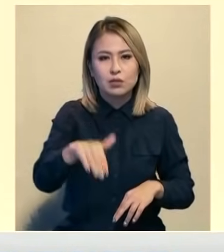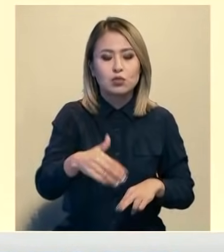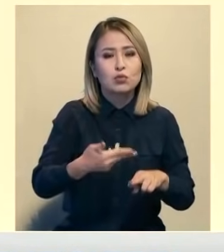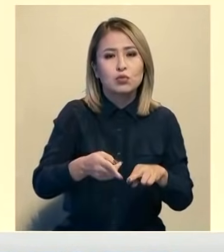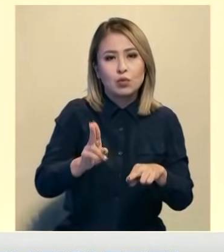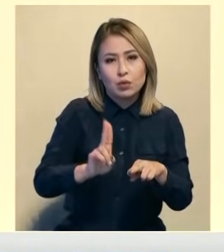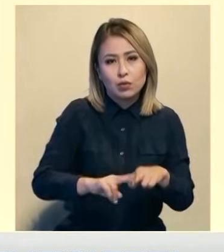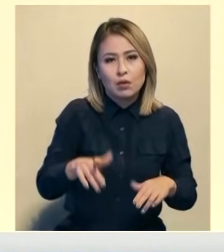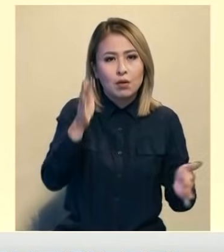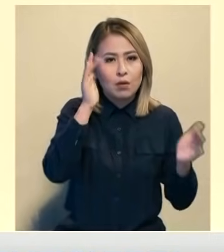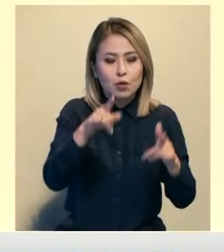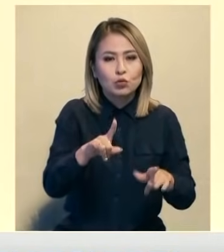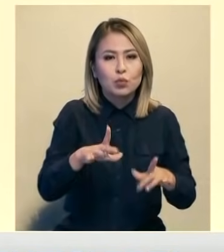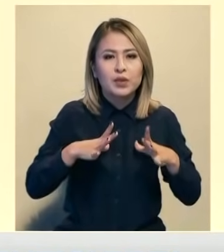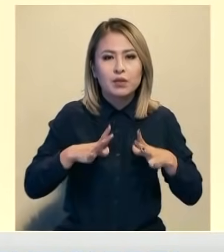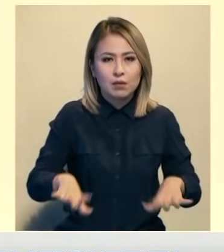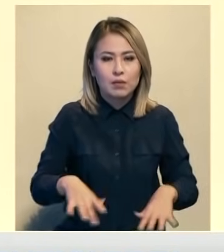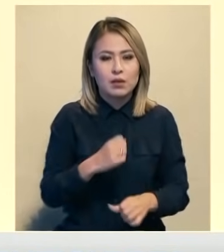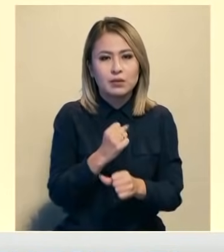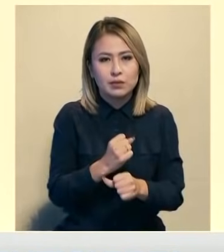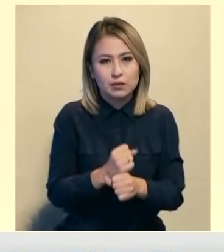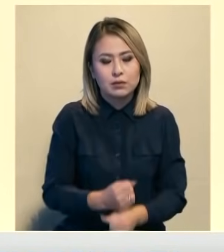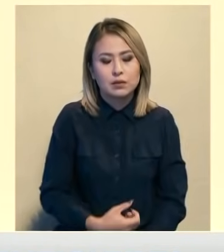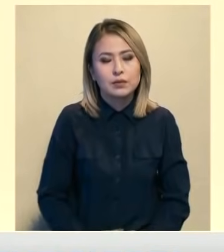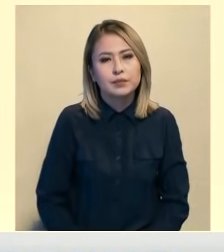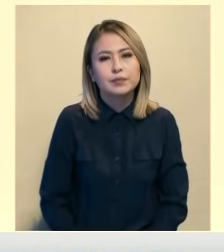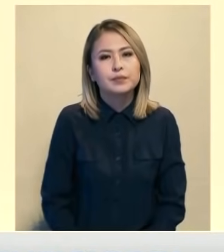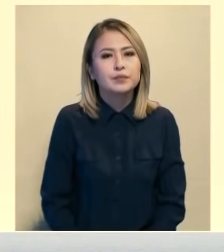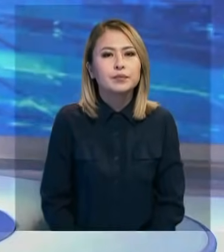Бұл шарада жемқорлықты болдырмау мақсатында жасалды.